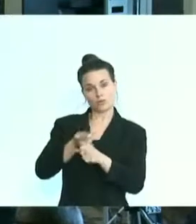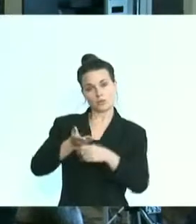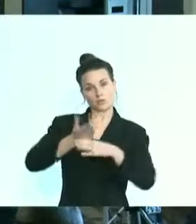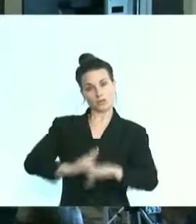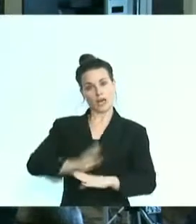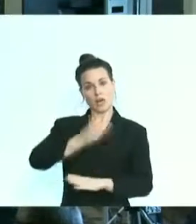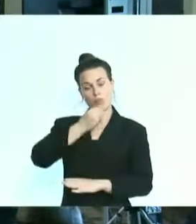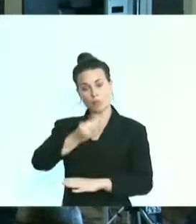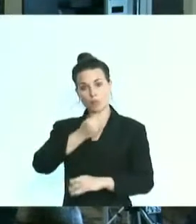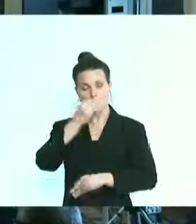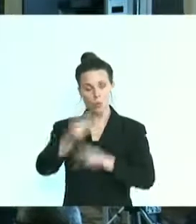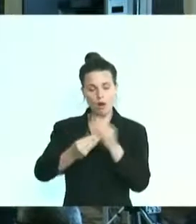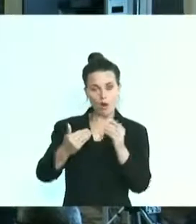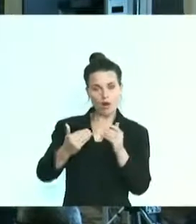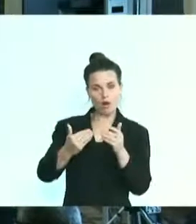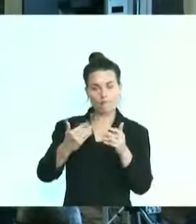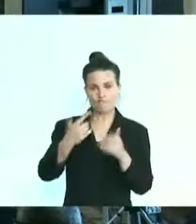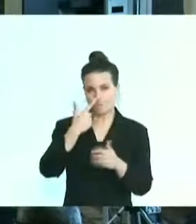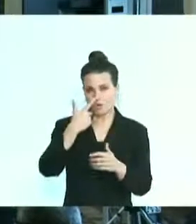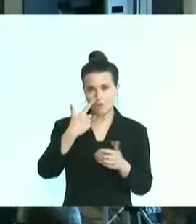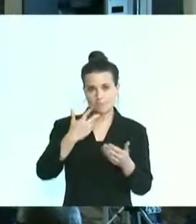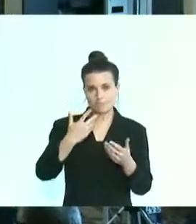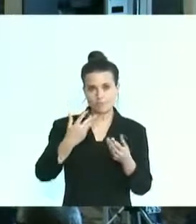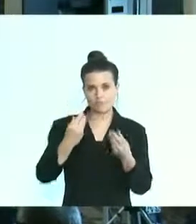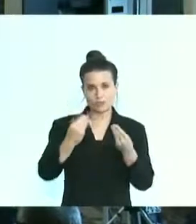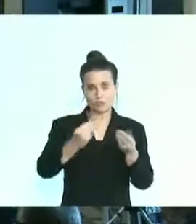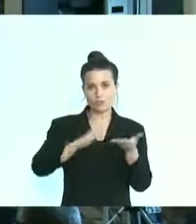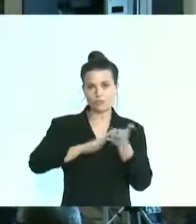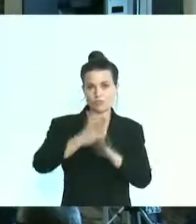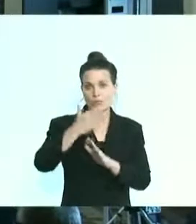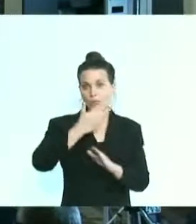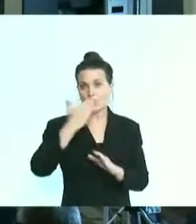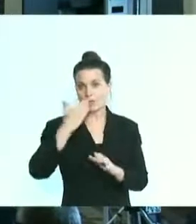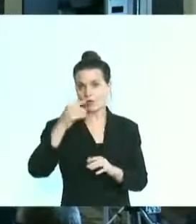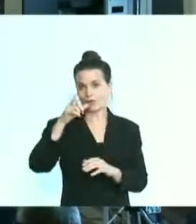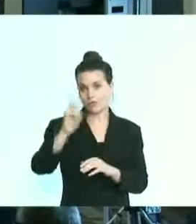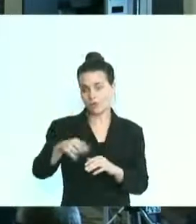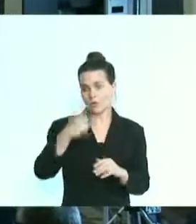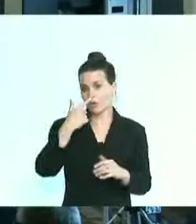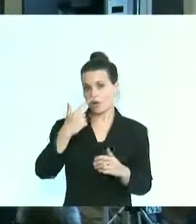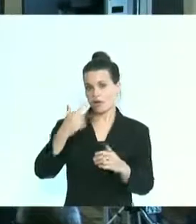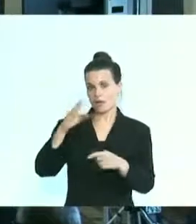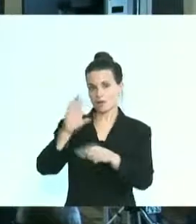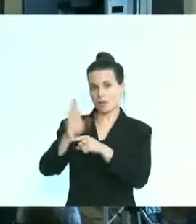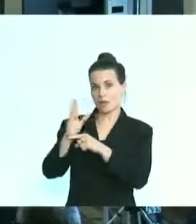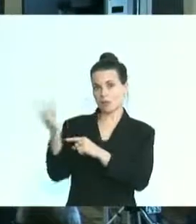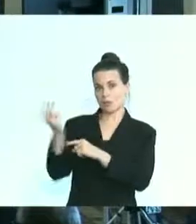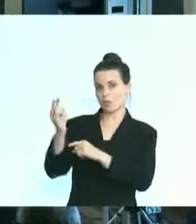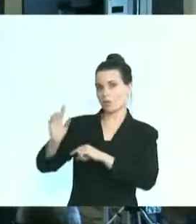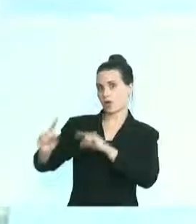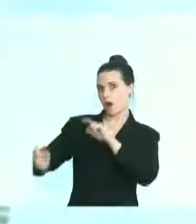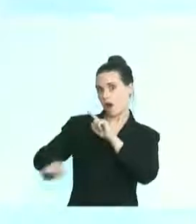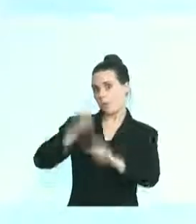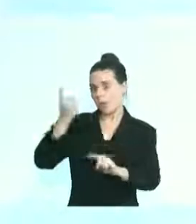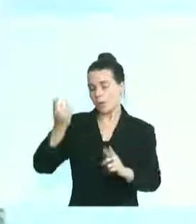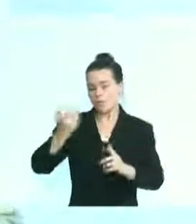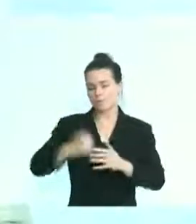pense que les témoignages de personnes qui ont vécu cette mission est le plus important de tous. Oui, c'est vrai. En fait, c'est un peu...